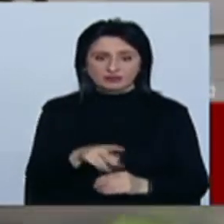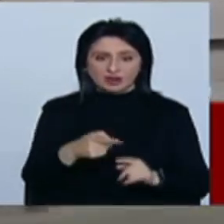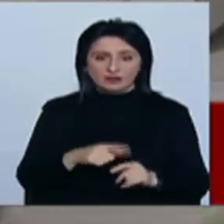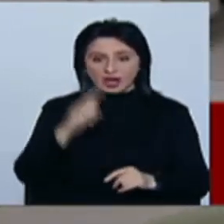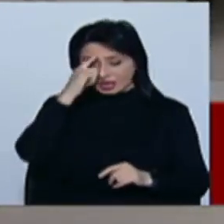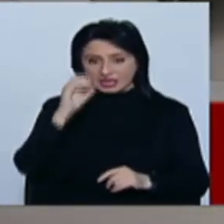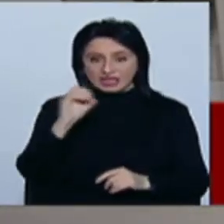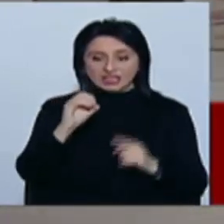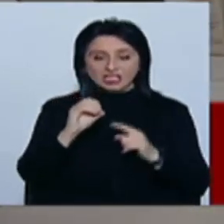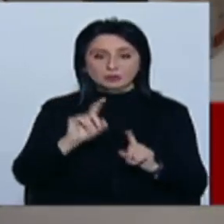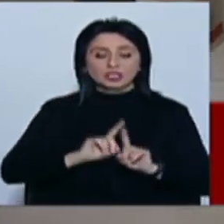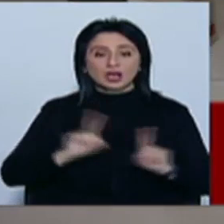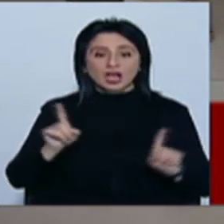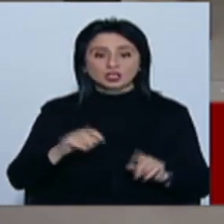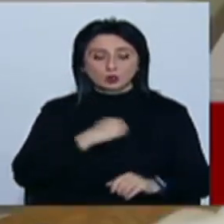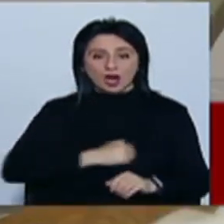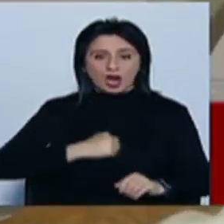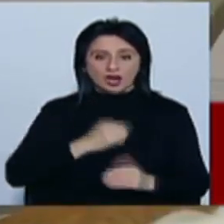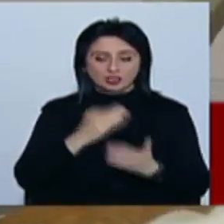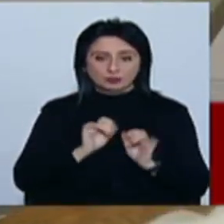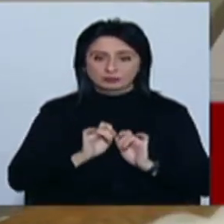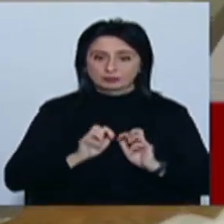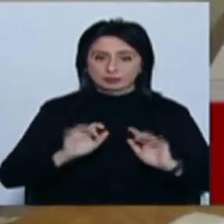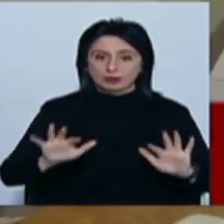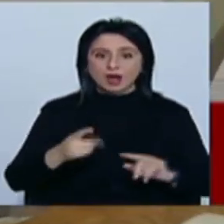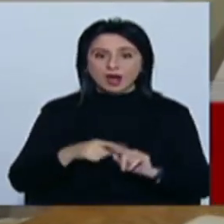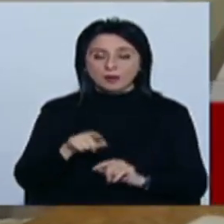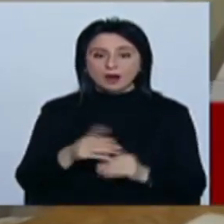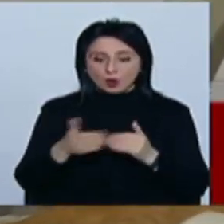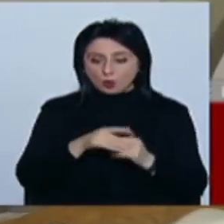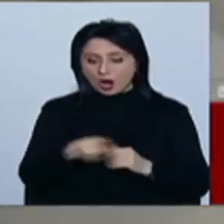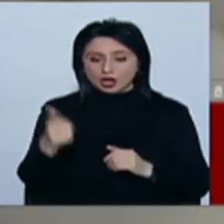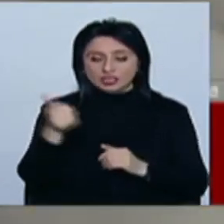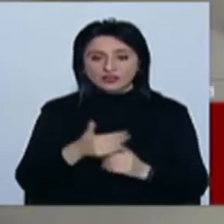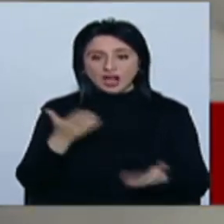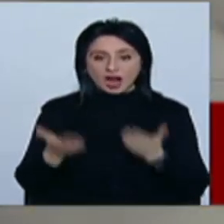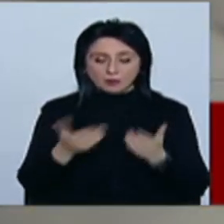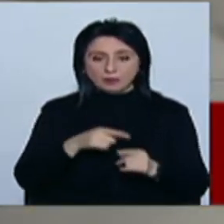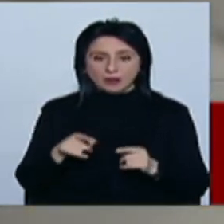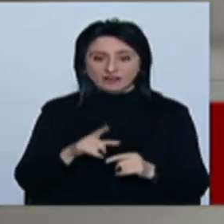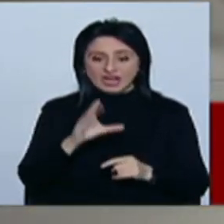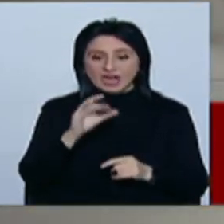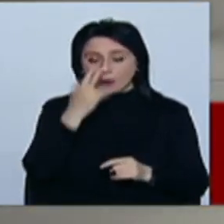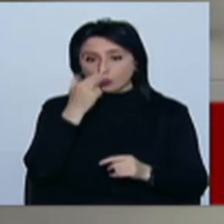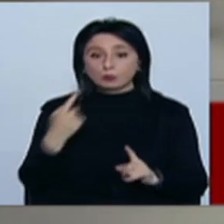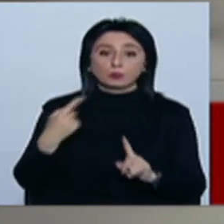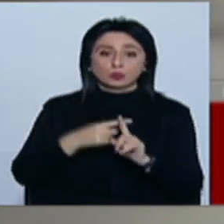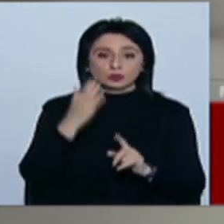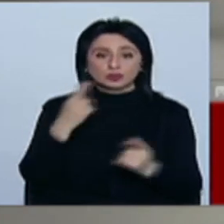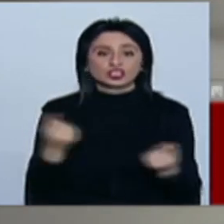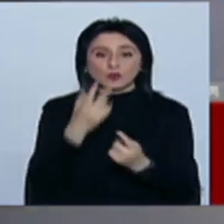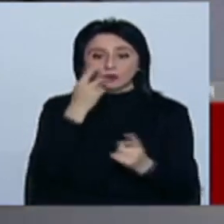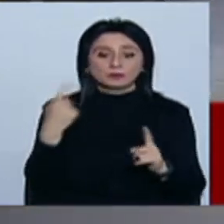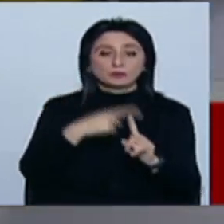დელტა შტამია, რომელიც განსაკუთრებული აგრესიულობით გამოირჩევა. ამას კი უახლოეს კვირებში დიდი ალბათობით სეზონური ვირუსები დაემატება,